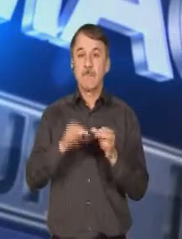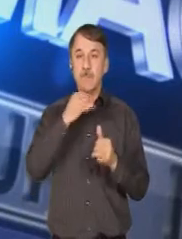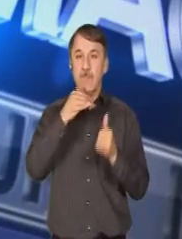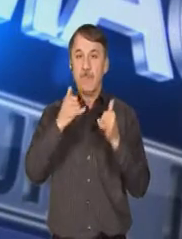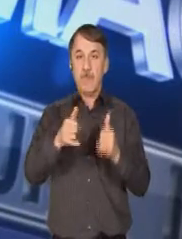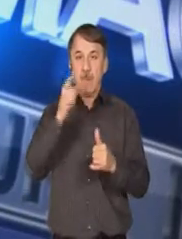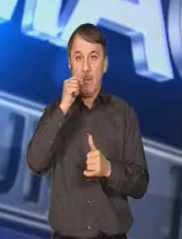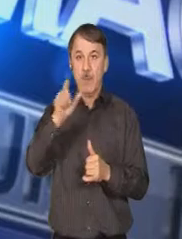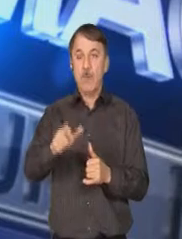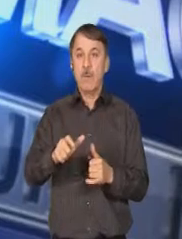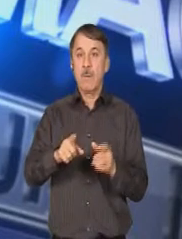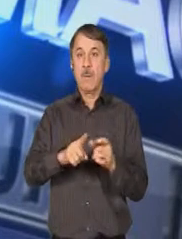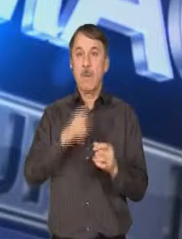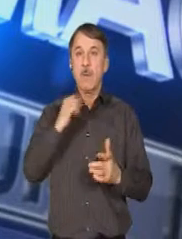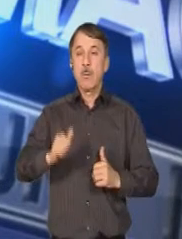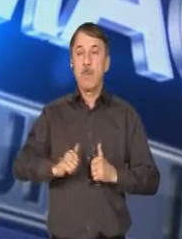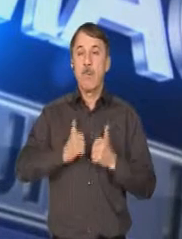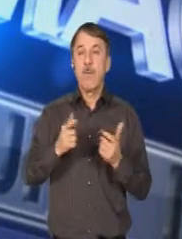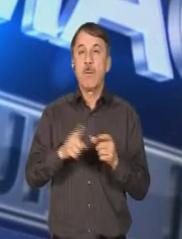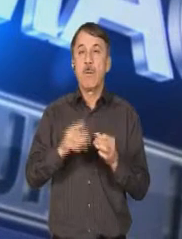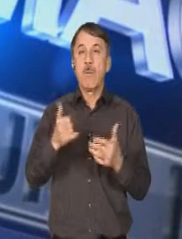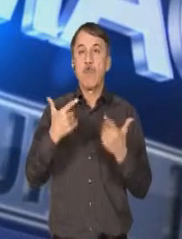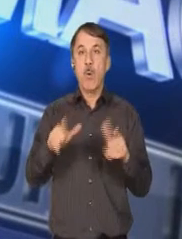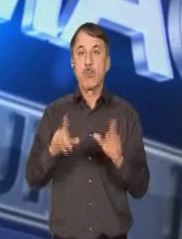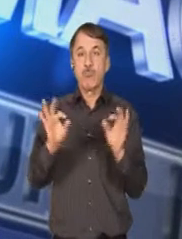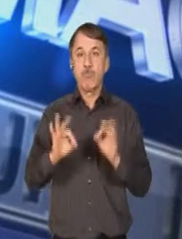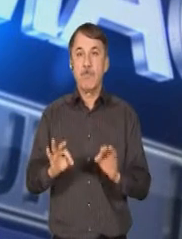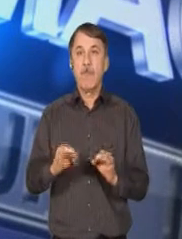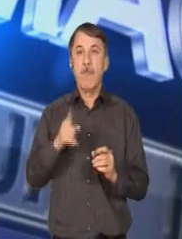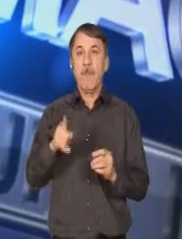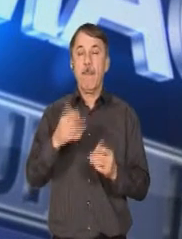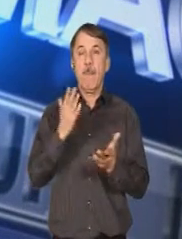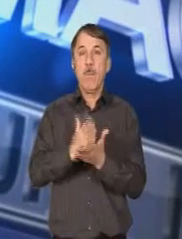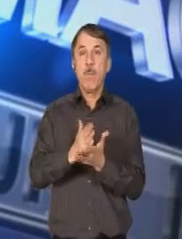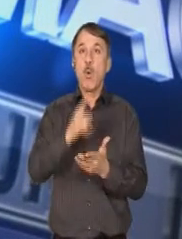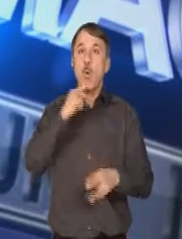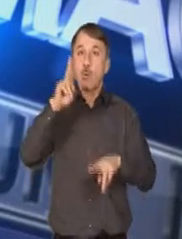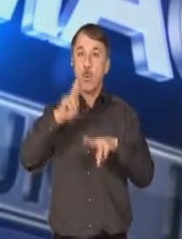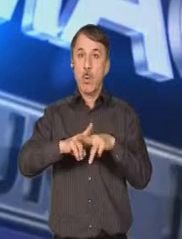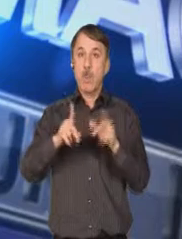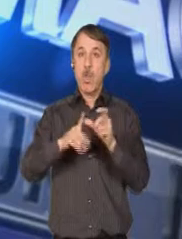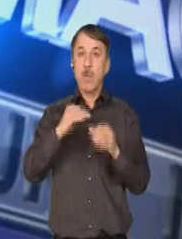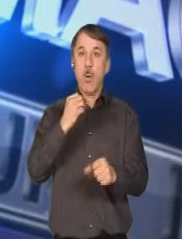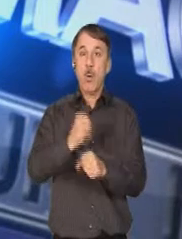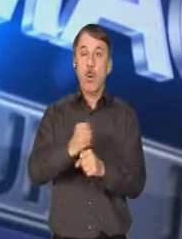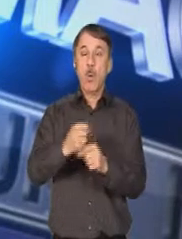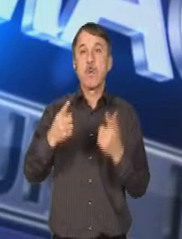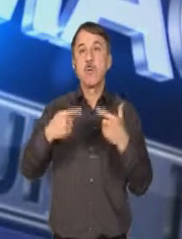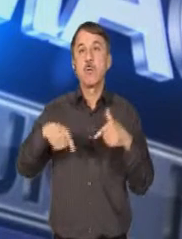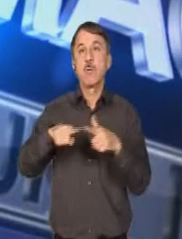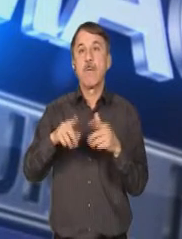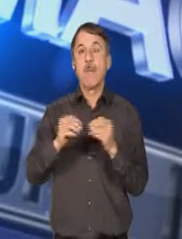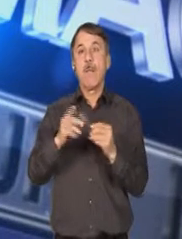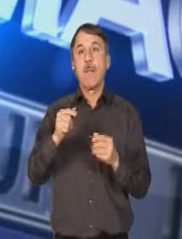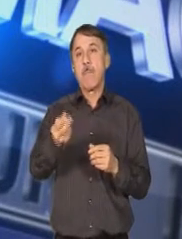Iako mnogi ljudi ne bi mogli da zamisle život bez mesa i mlečnih proizvoda, sve je više onih koji se odlučuju za ishranu